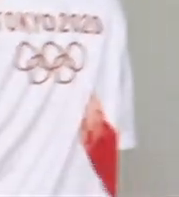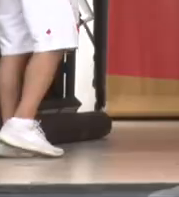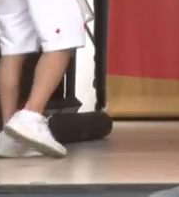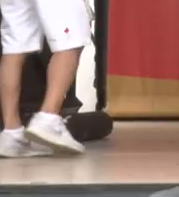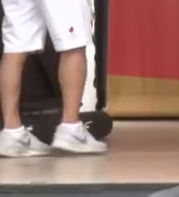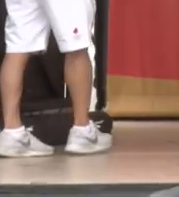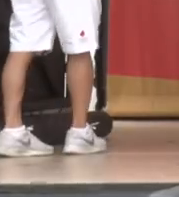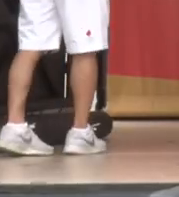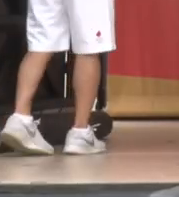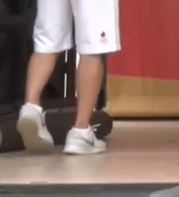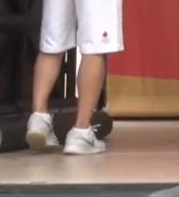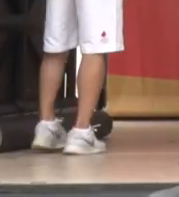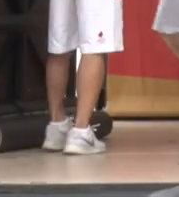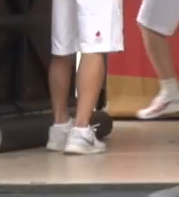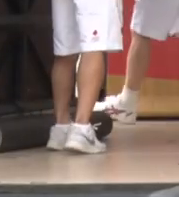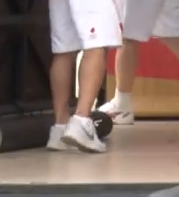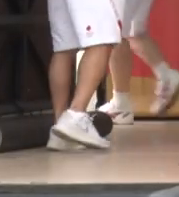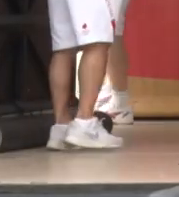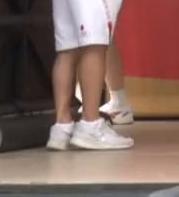ありがとうございました。